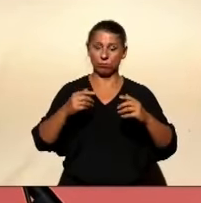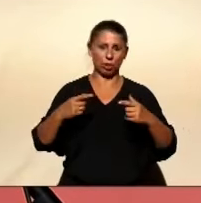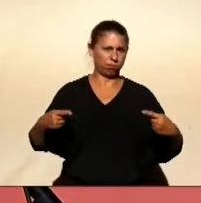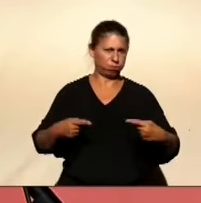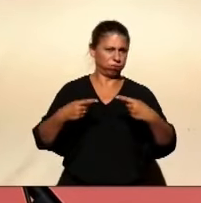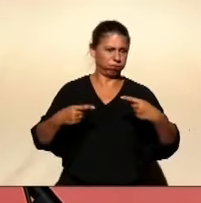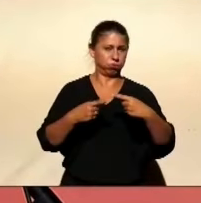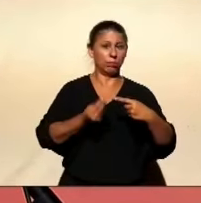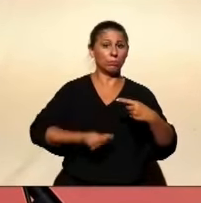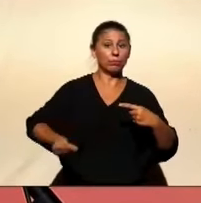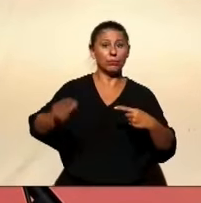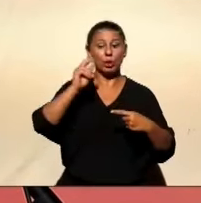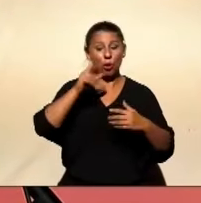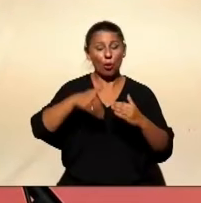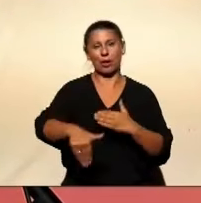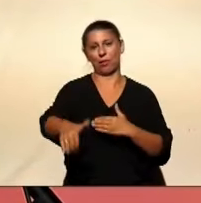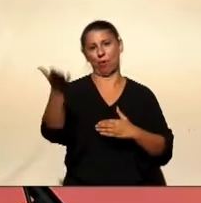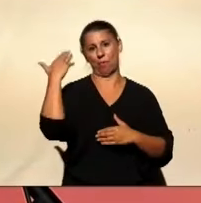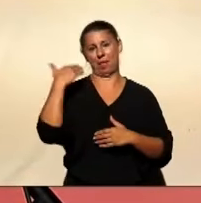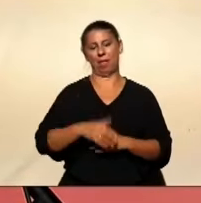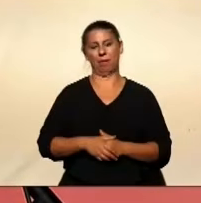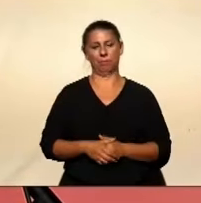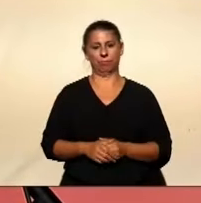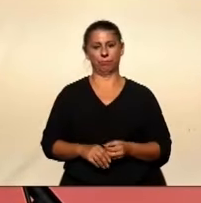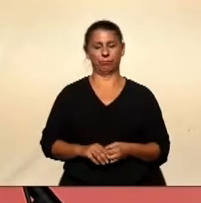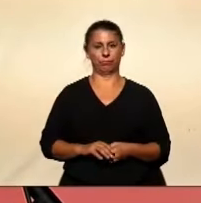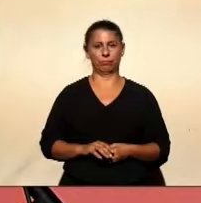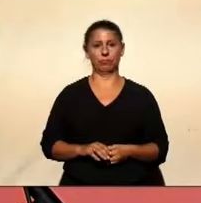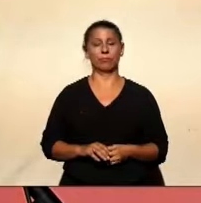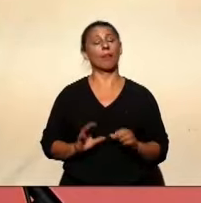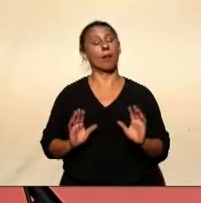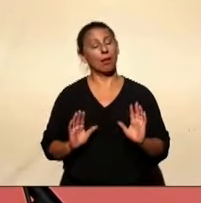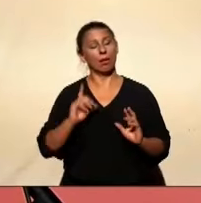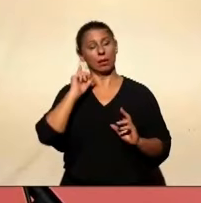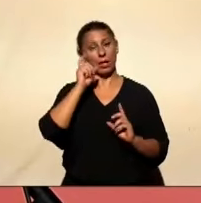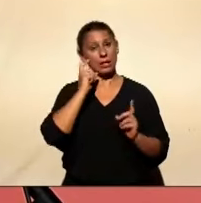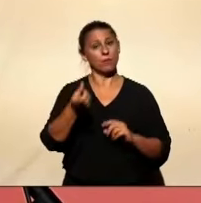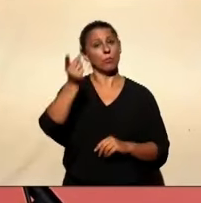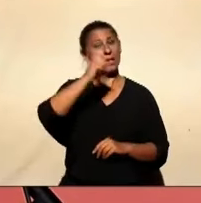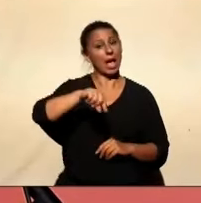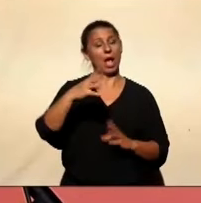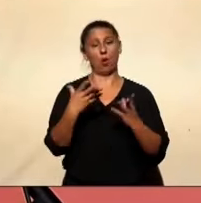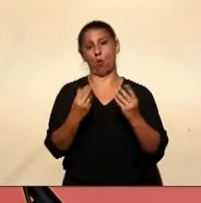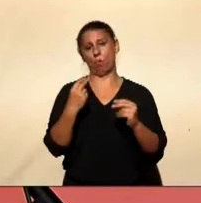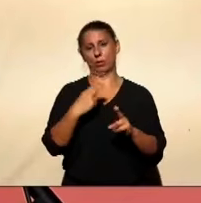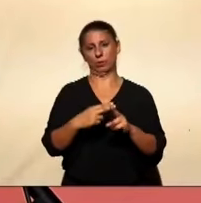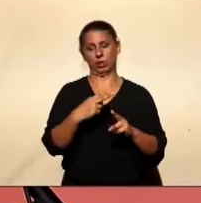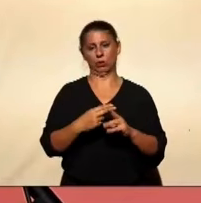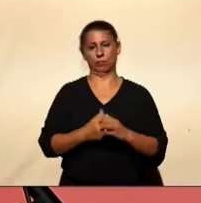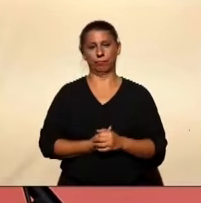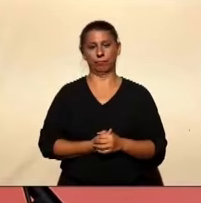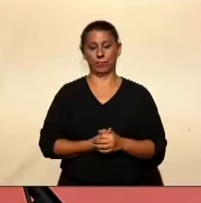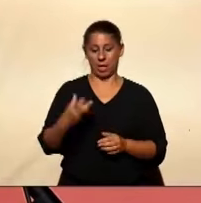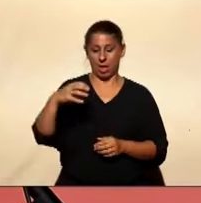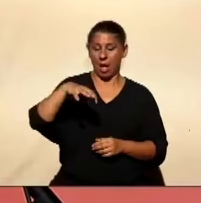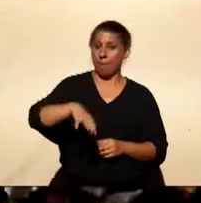είναι πιο ορατός από ποτέ. Αλλά ας σκεφτούμε και κάτι άλλο πολύ σημαντικό. Η εποχή